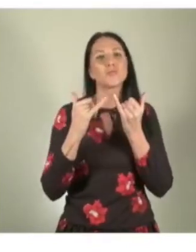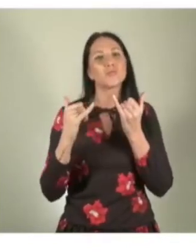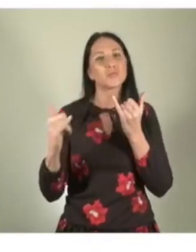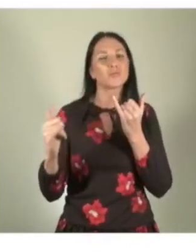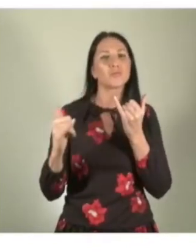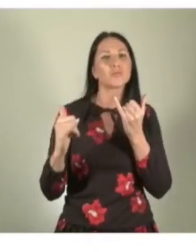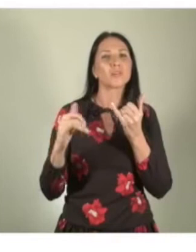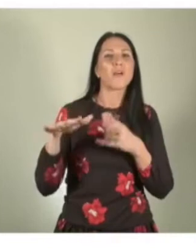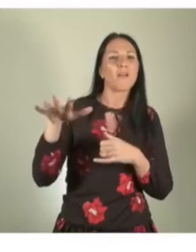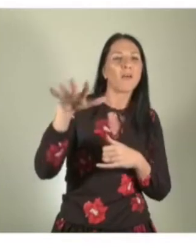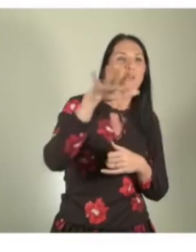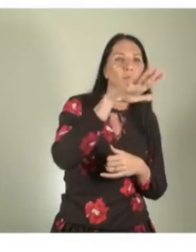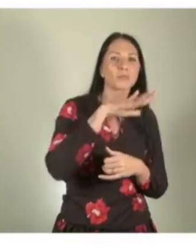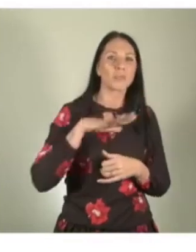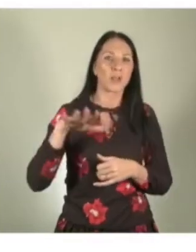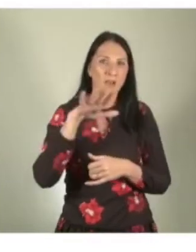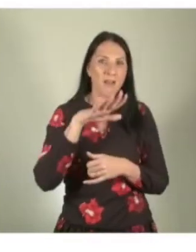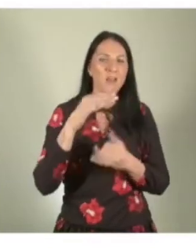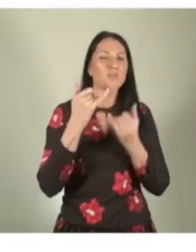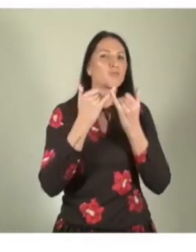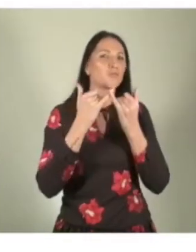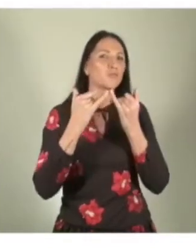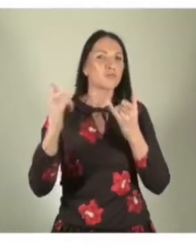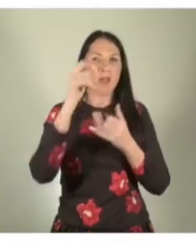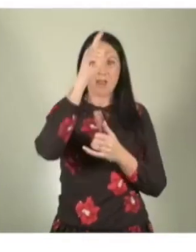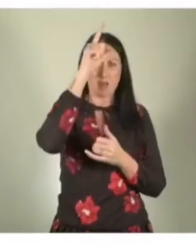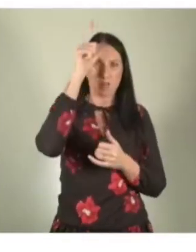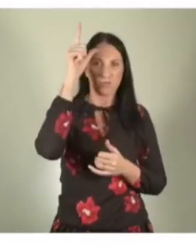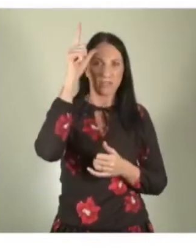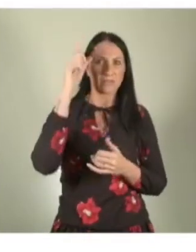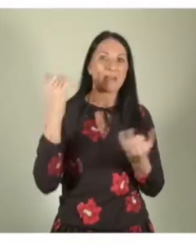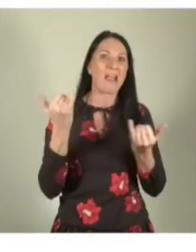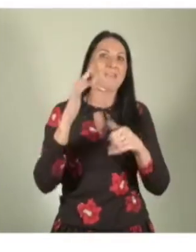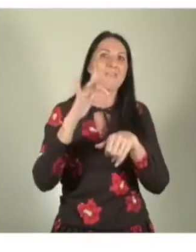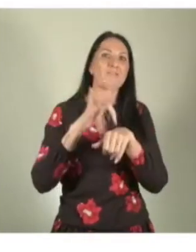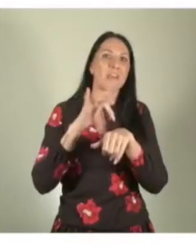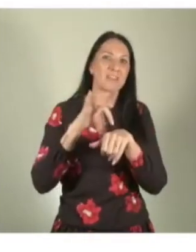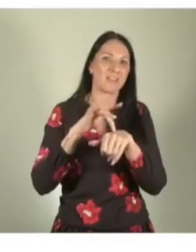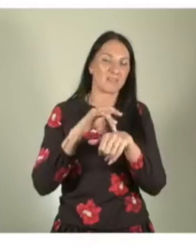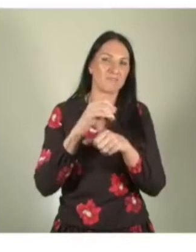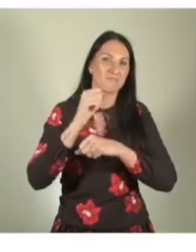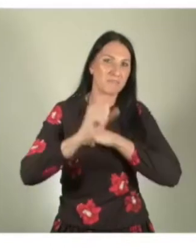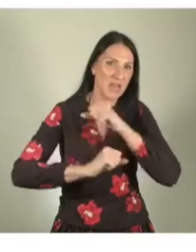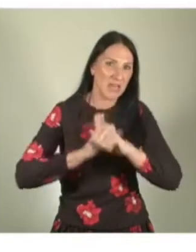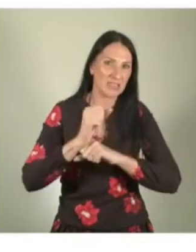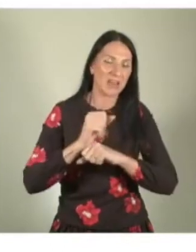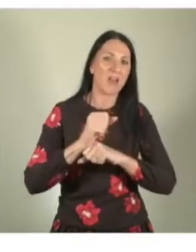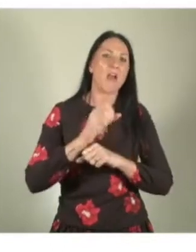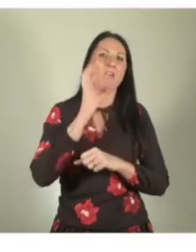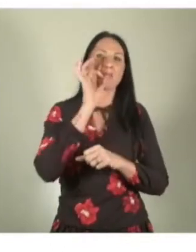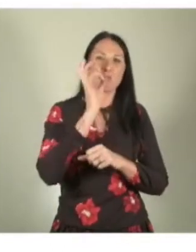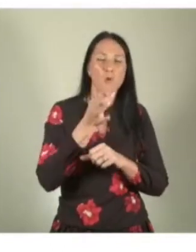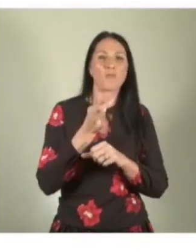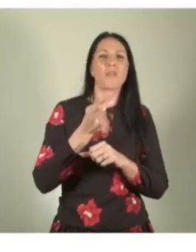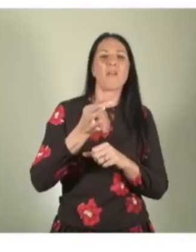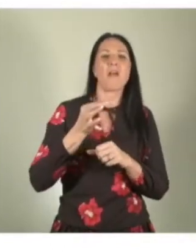różne obszary reprezentowane przez różnych ludzi. Efektem pracy Rady będzie wypracowanie skutecznego modelu współpracy